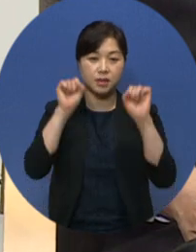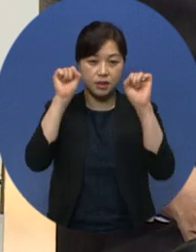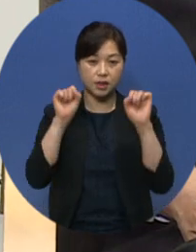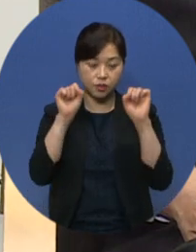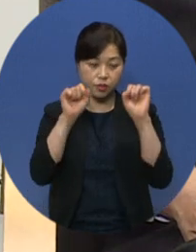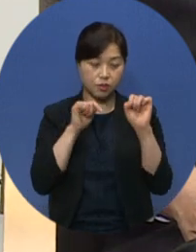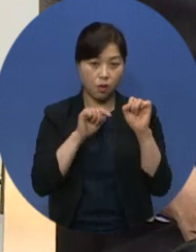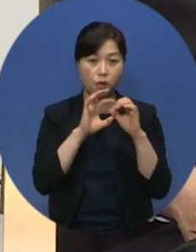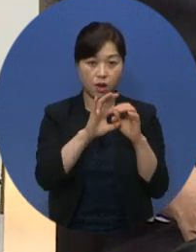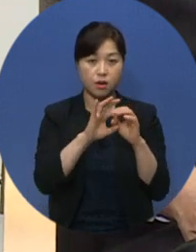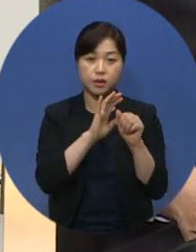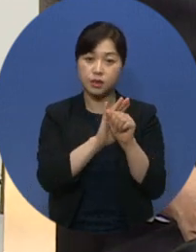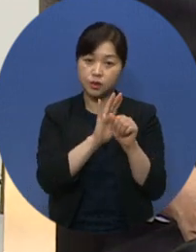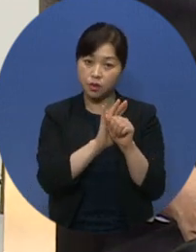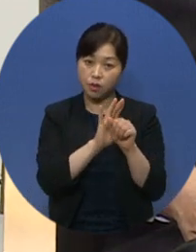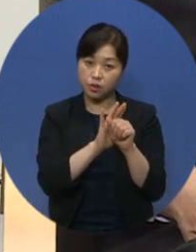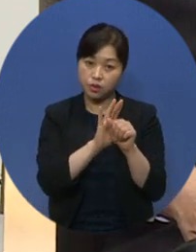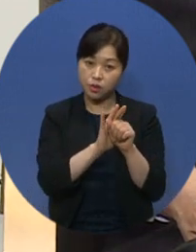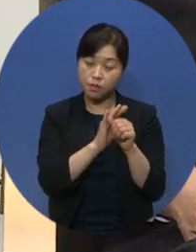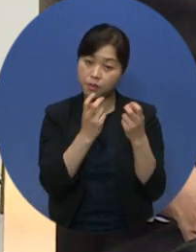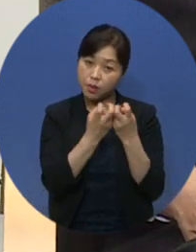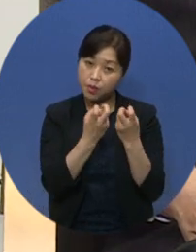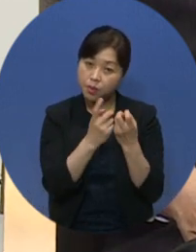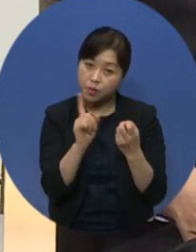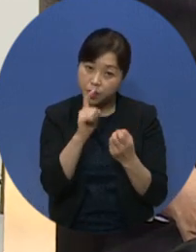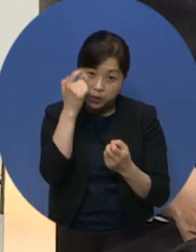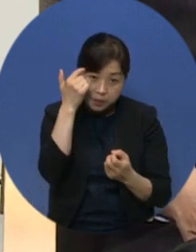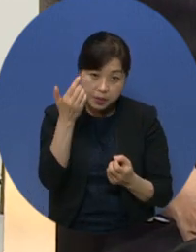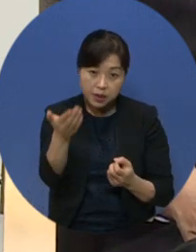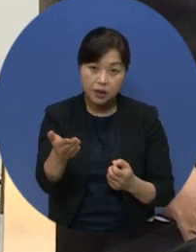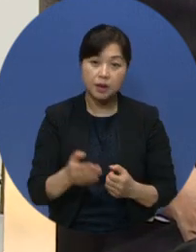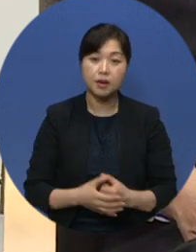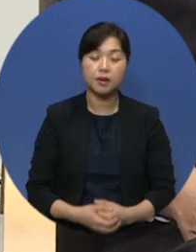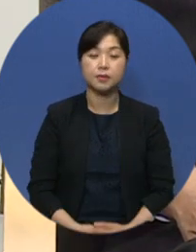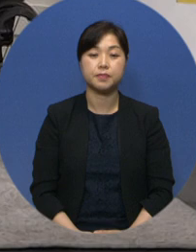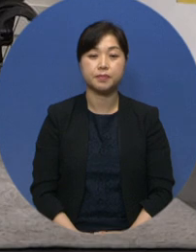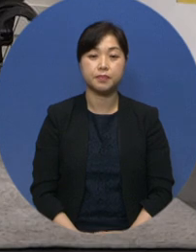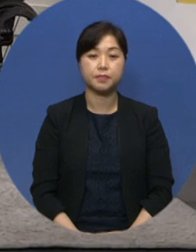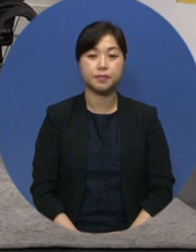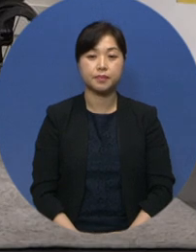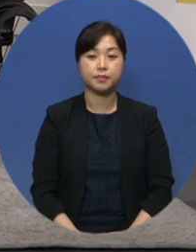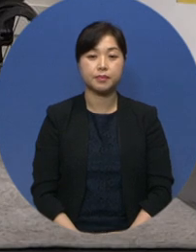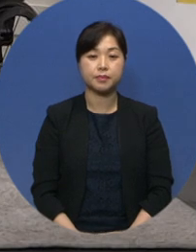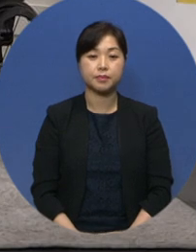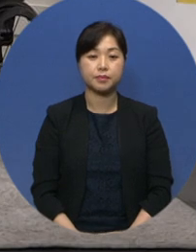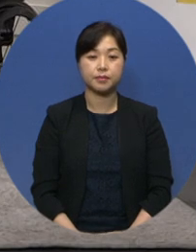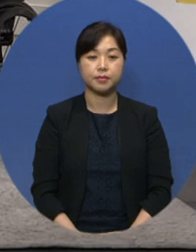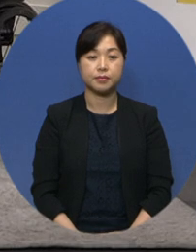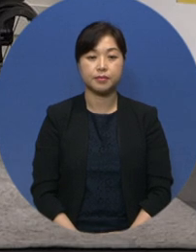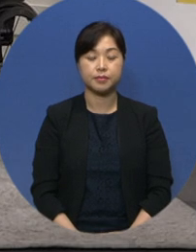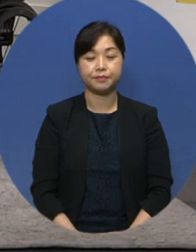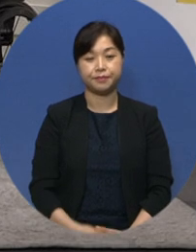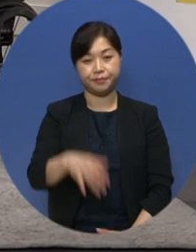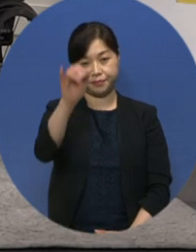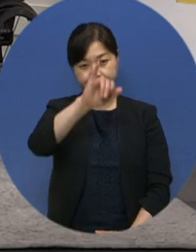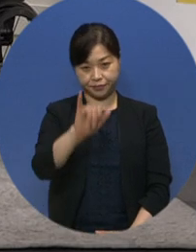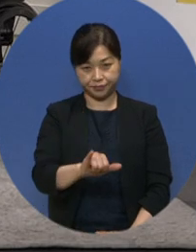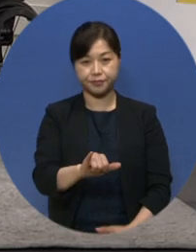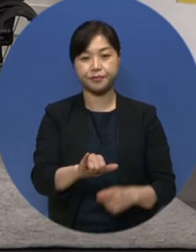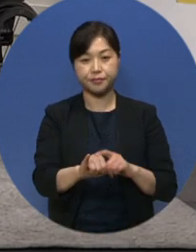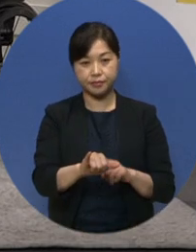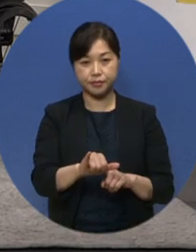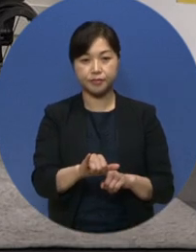을 거기에 대한 지원은 어떻게 다른가요 저희들이 지금 제 그 전국의 으